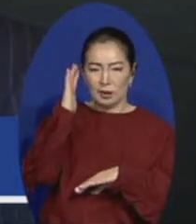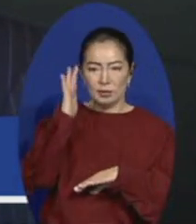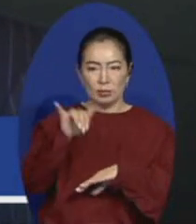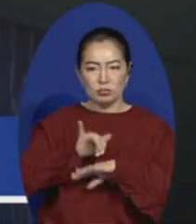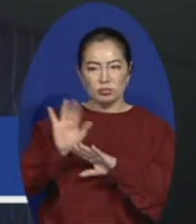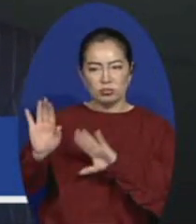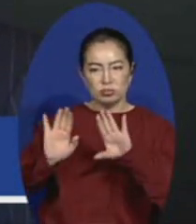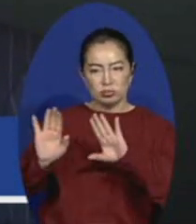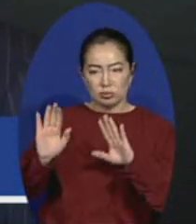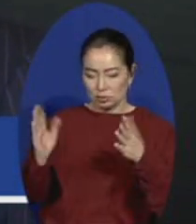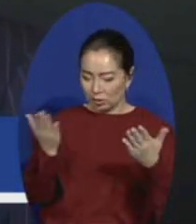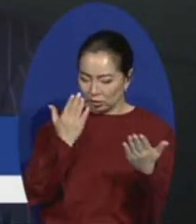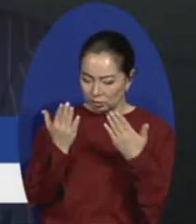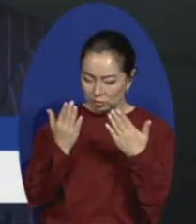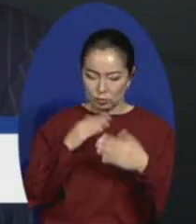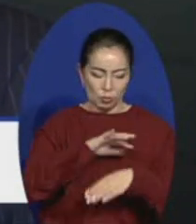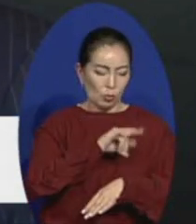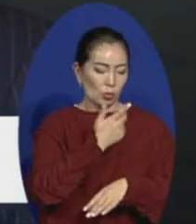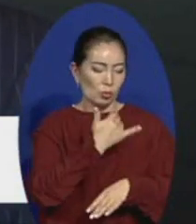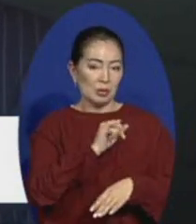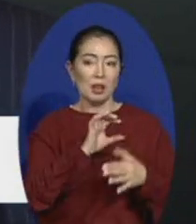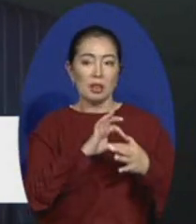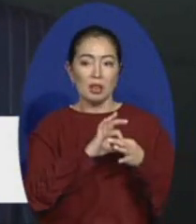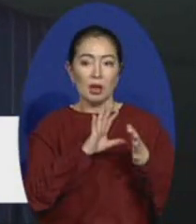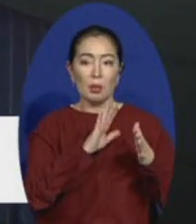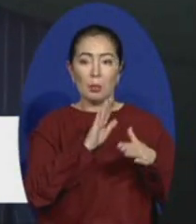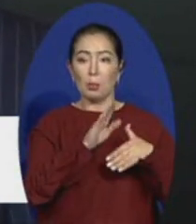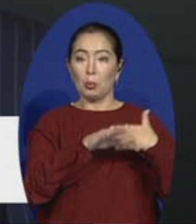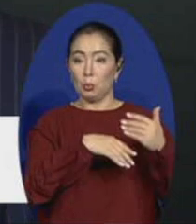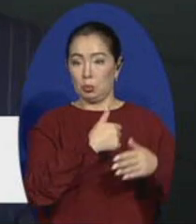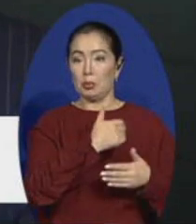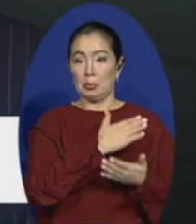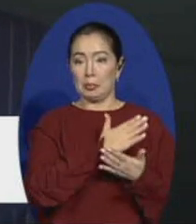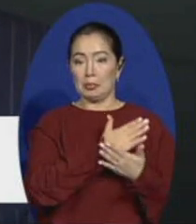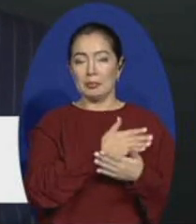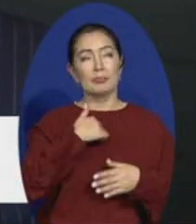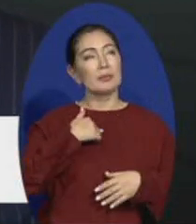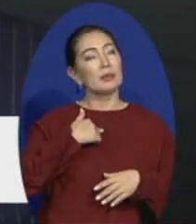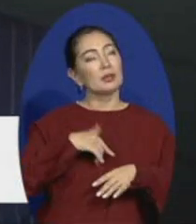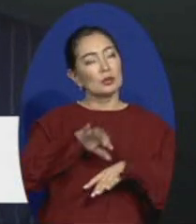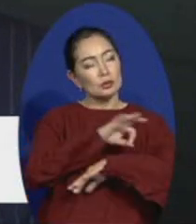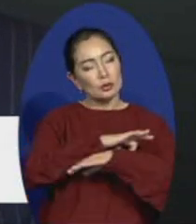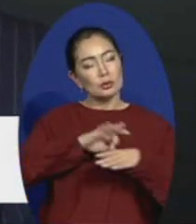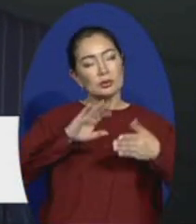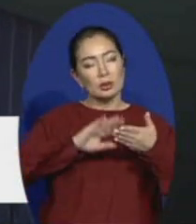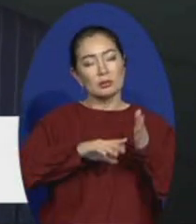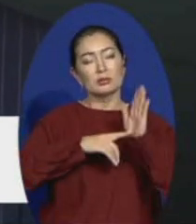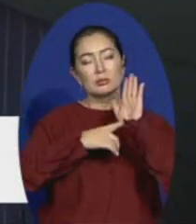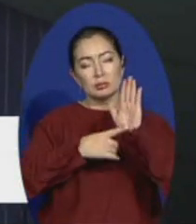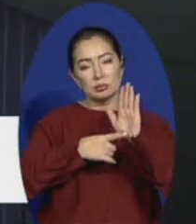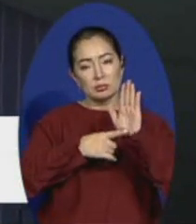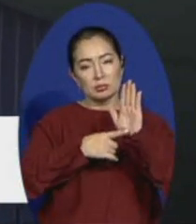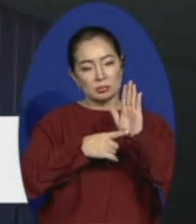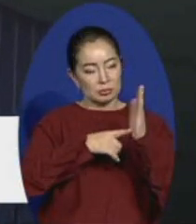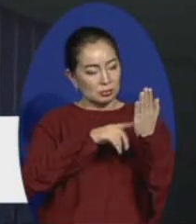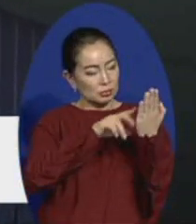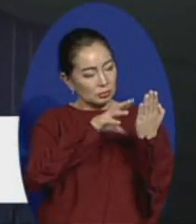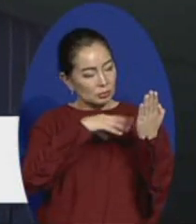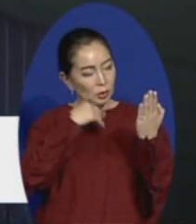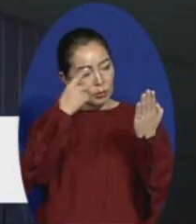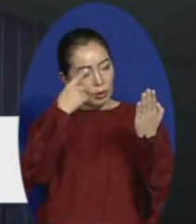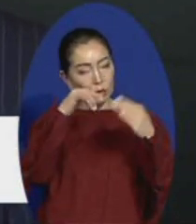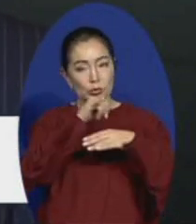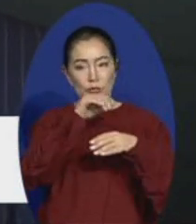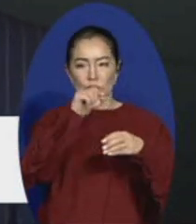хөрөнгө оруулалтын тал дээр илүү нээлттэй болж байна. Мэдээж бидний зүгээс төслөө танилцуулаад Монгол улсад хөрөнгө оруулалтыг нэмэгдүүлэхэд